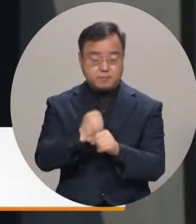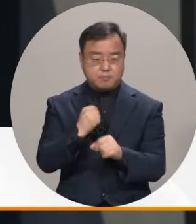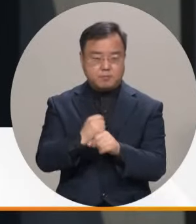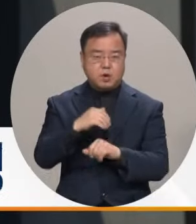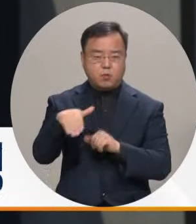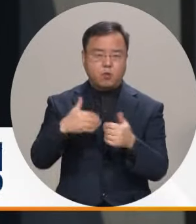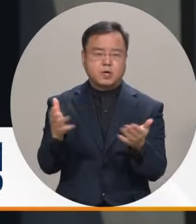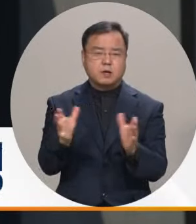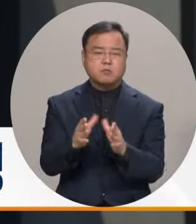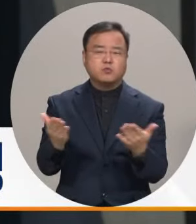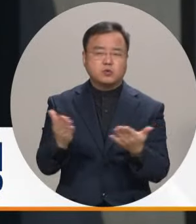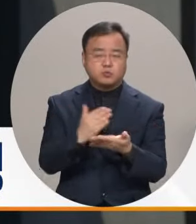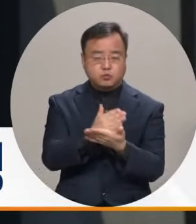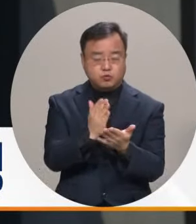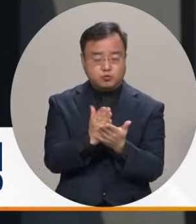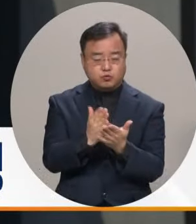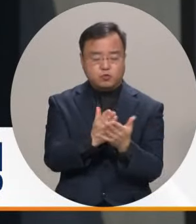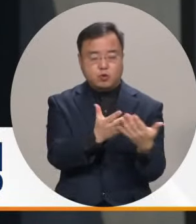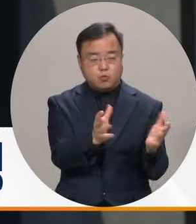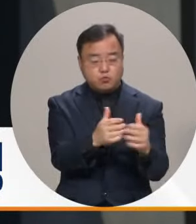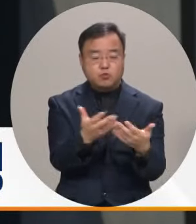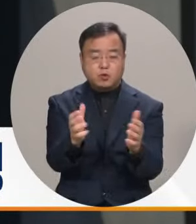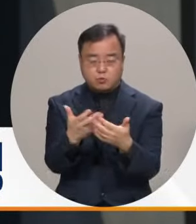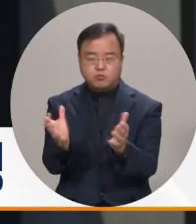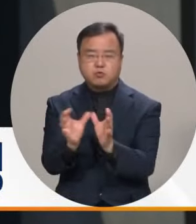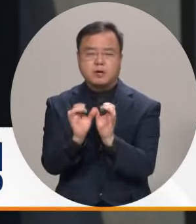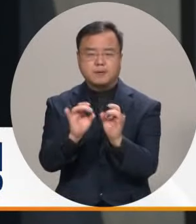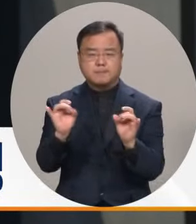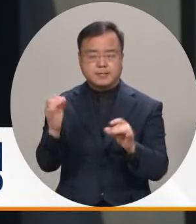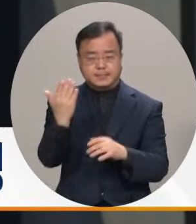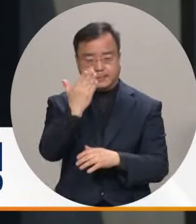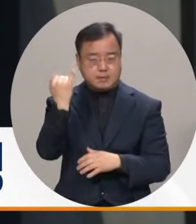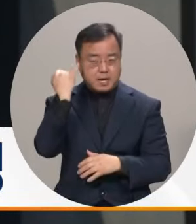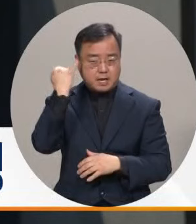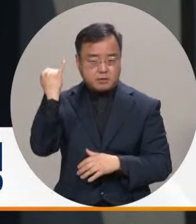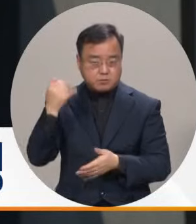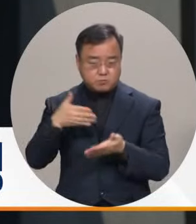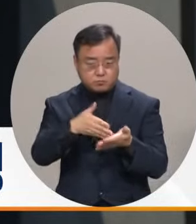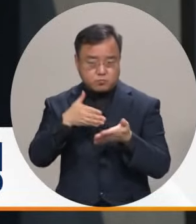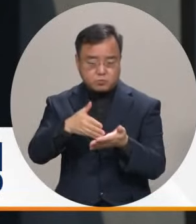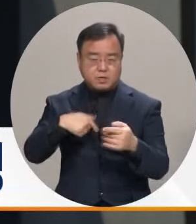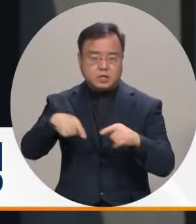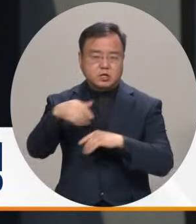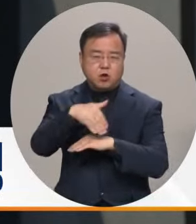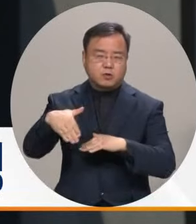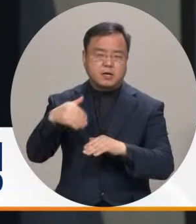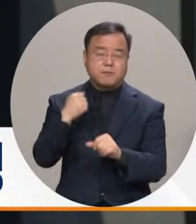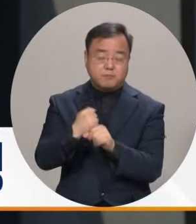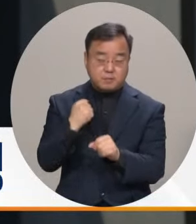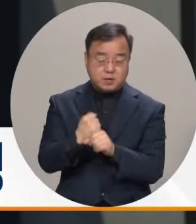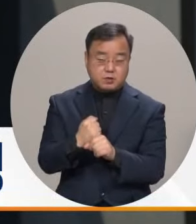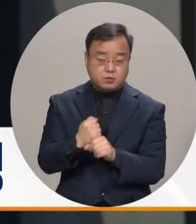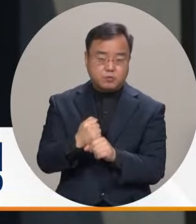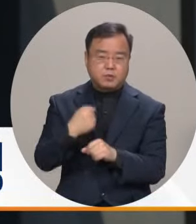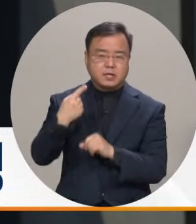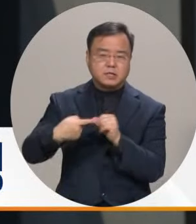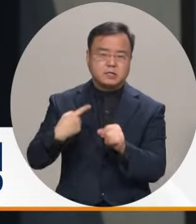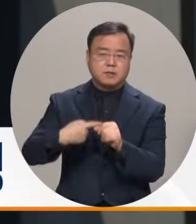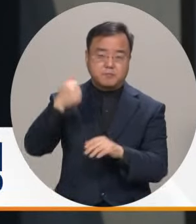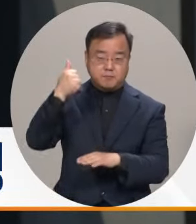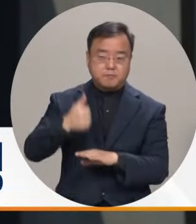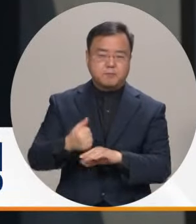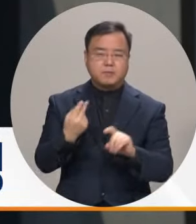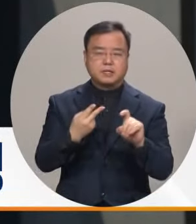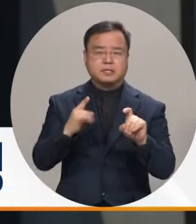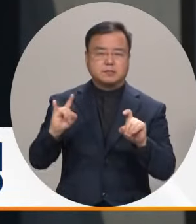대해 분과별로 청년 세대의 의견이 반영된 정책 발굴을 할 예정이며 연말에는 청년이 제안하는 10대 환경